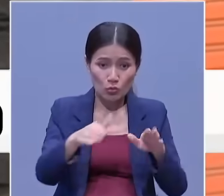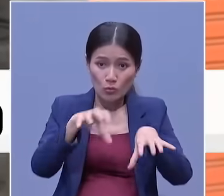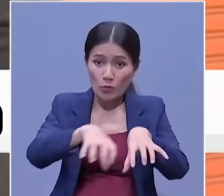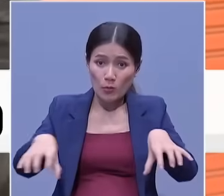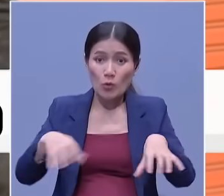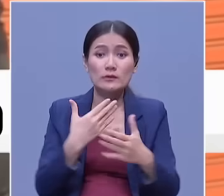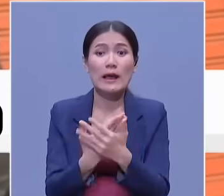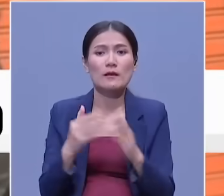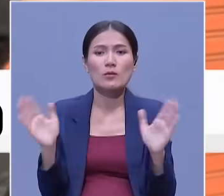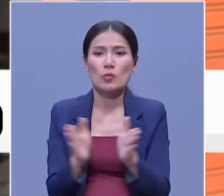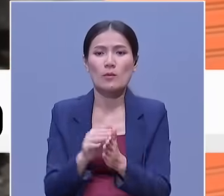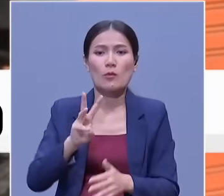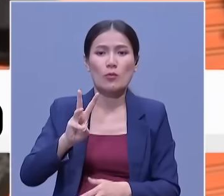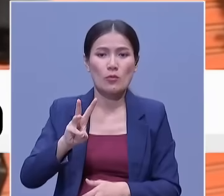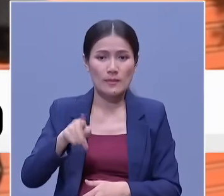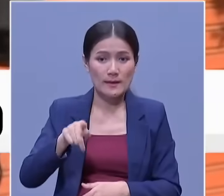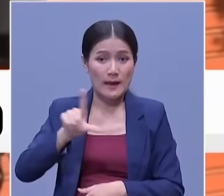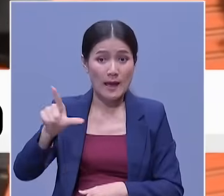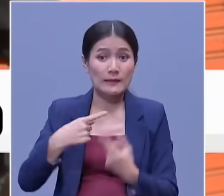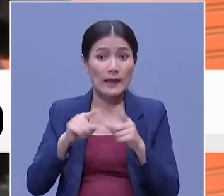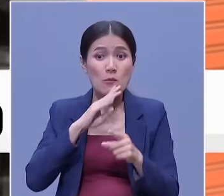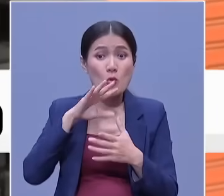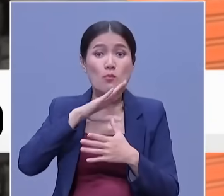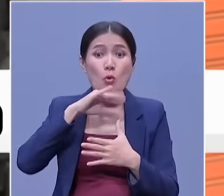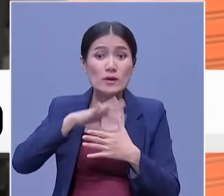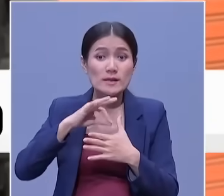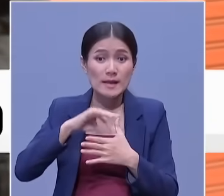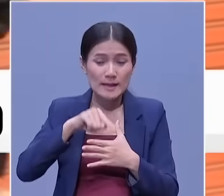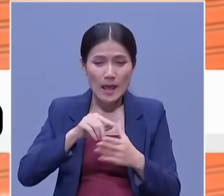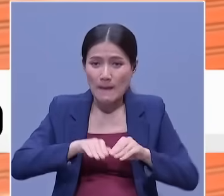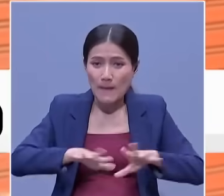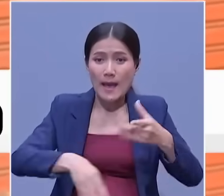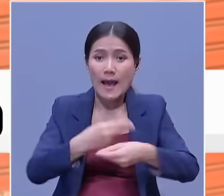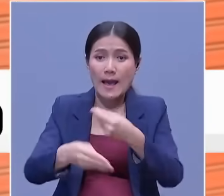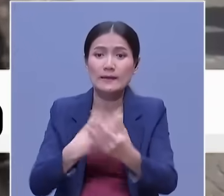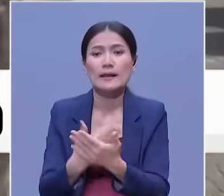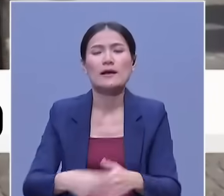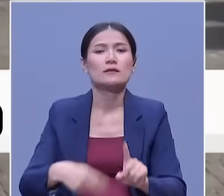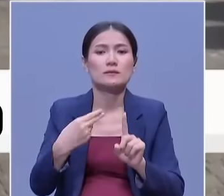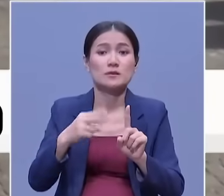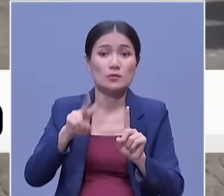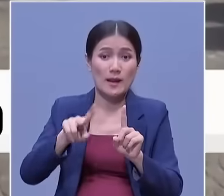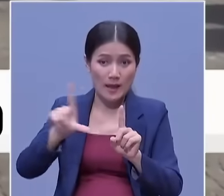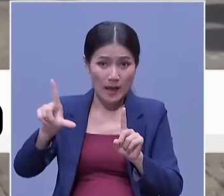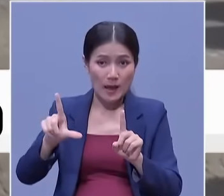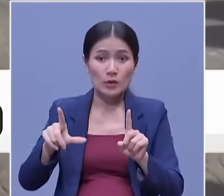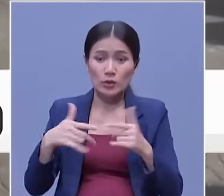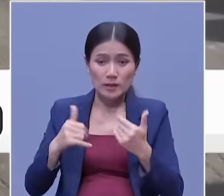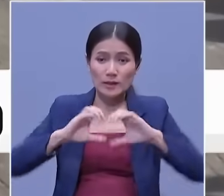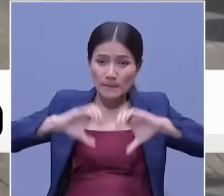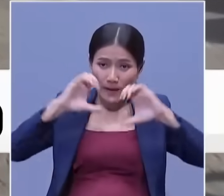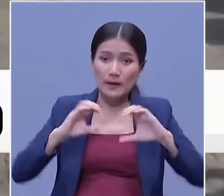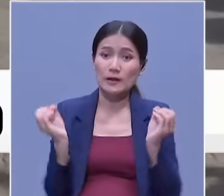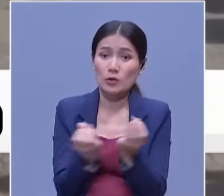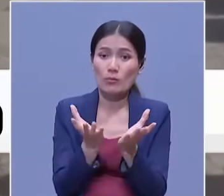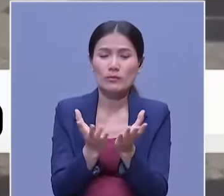6,000 ล้านบาทแต่หากเนื้อหมูเหล่านี้เข้าสู่ตลาดจะมีมูลค่า 12,000 ล้านบาทส่วนมูลค่าความเสียหายต่อรัฐคิดเป็นมูล